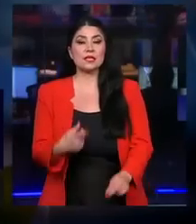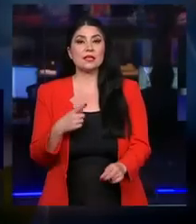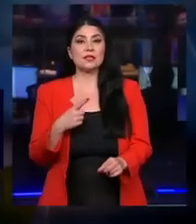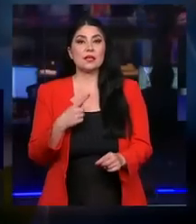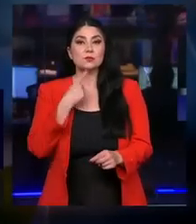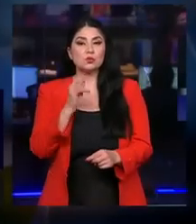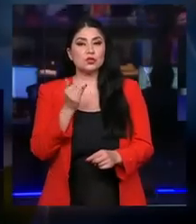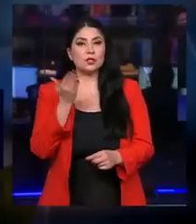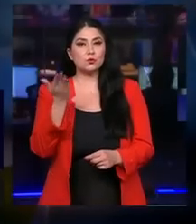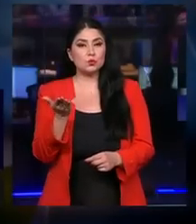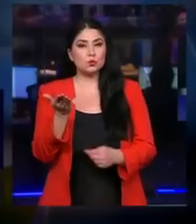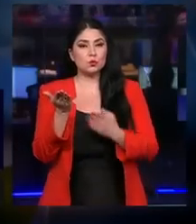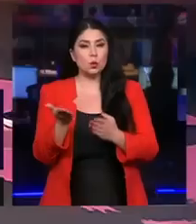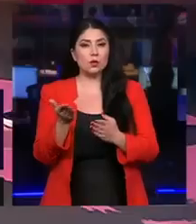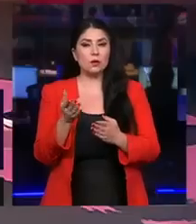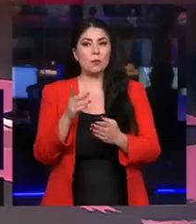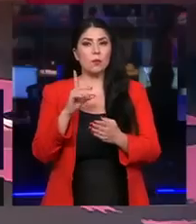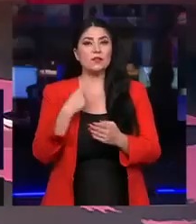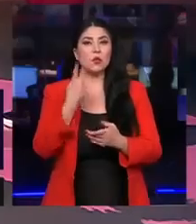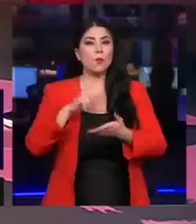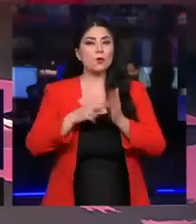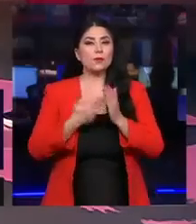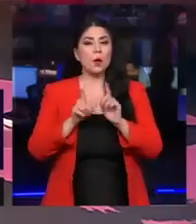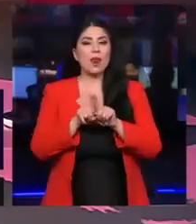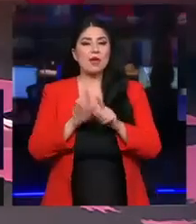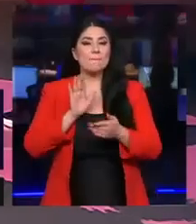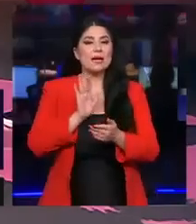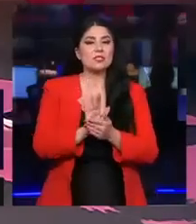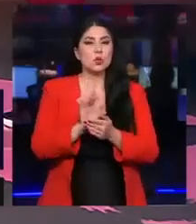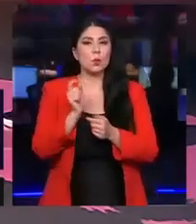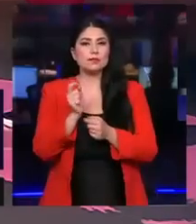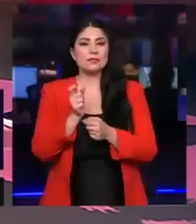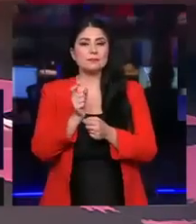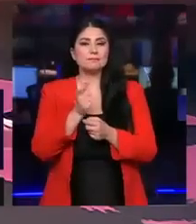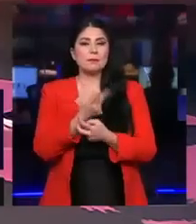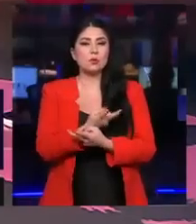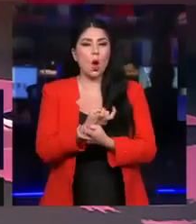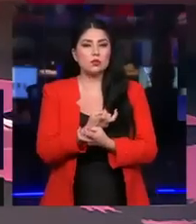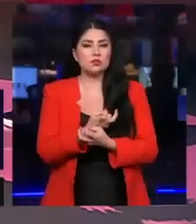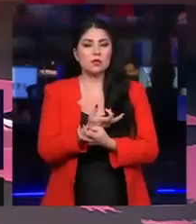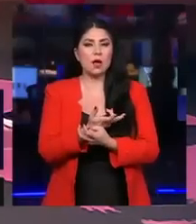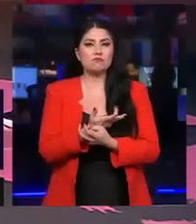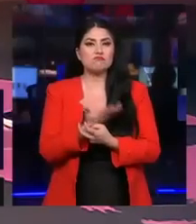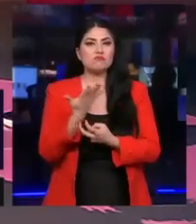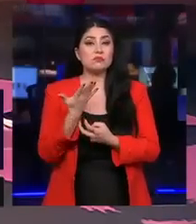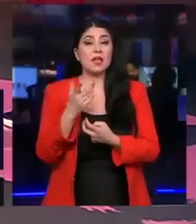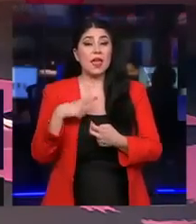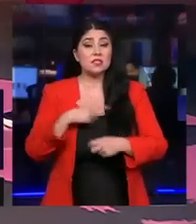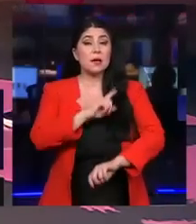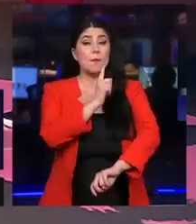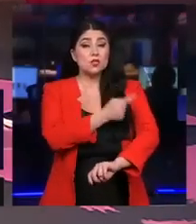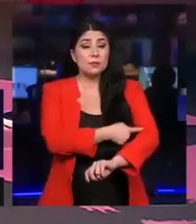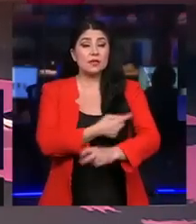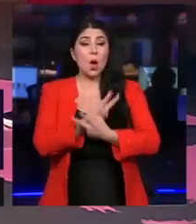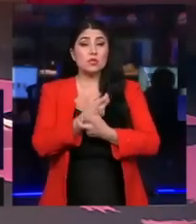Cristina, aminteai și tu că poate fi o metodă de a pune presiune pe Austria. Ce șanse sunt ca Austria